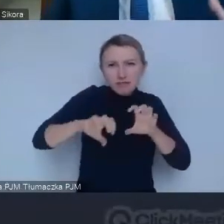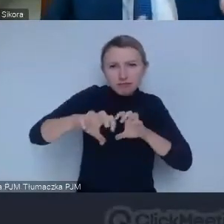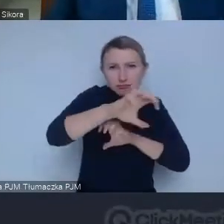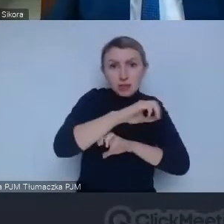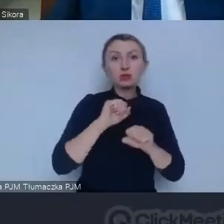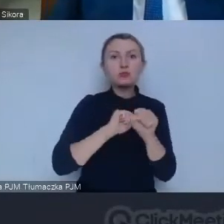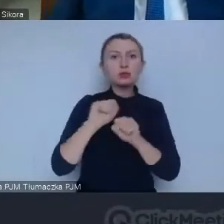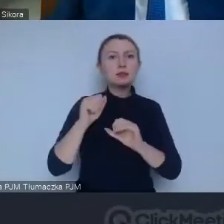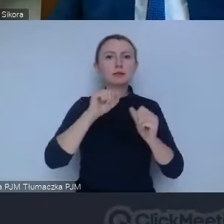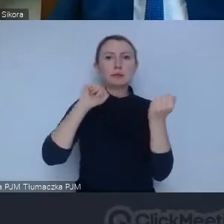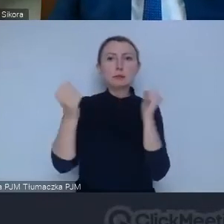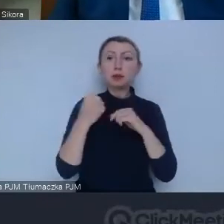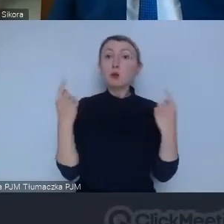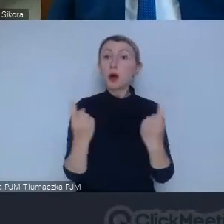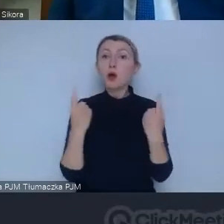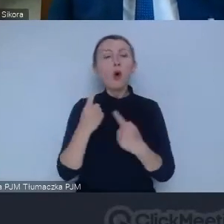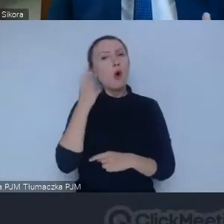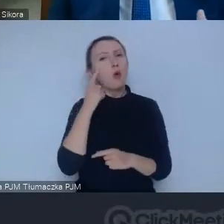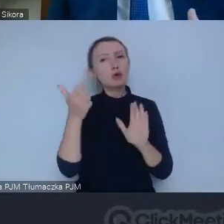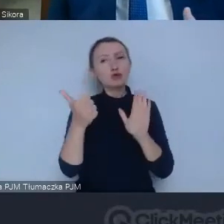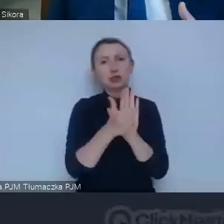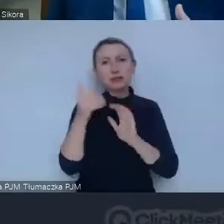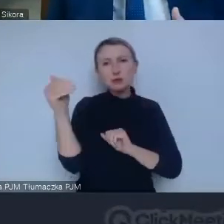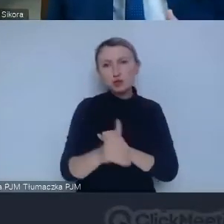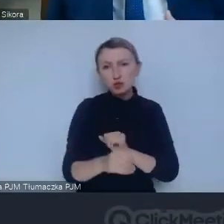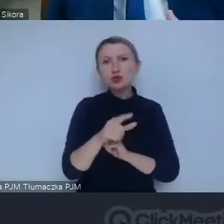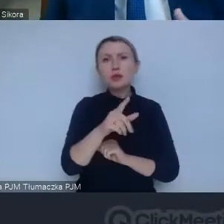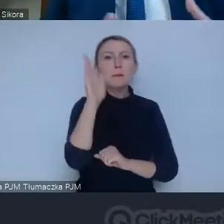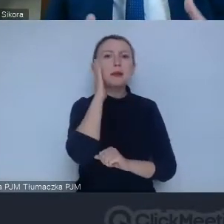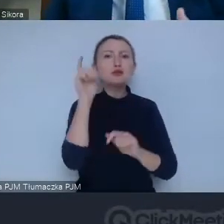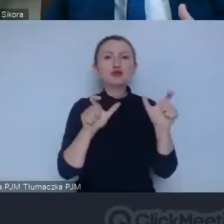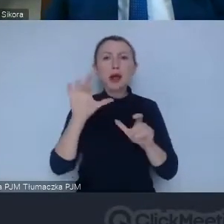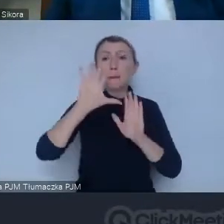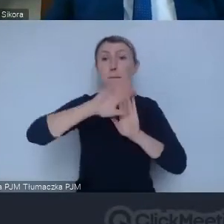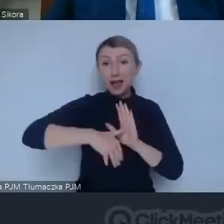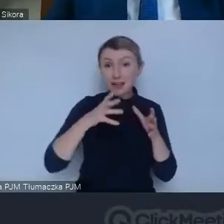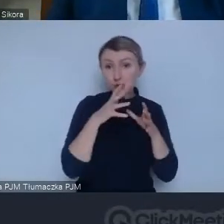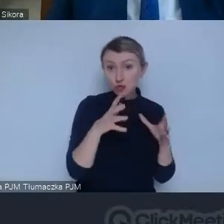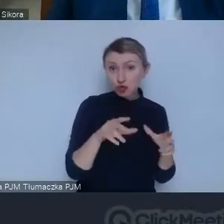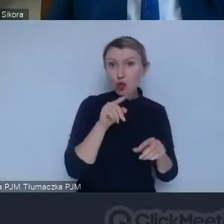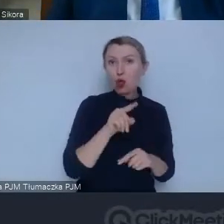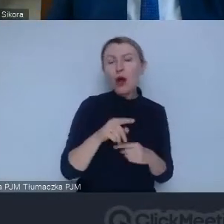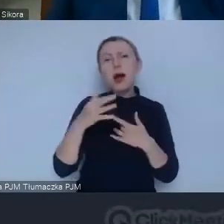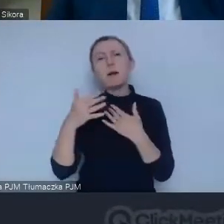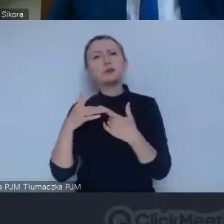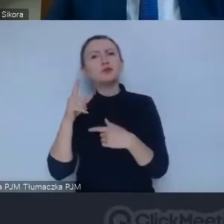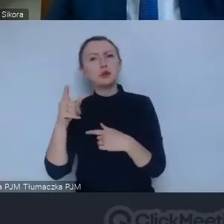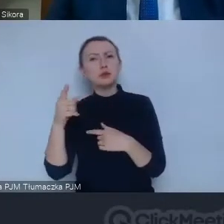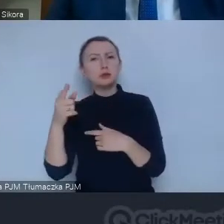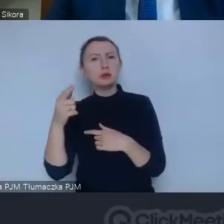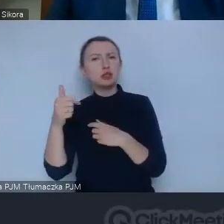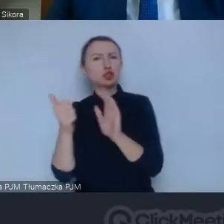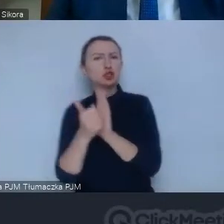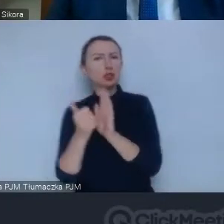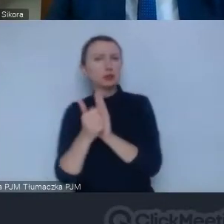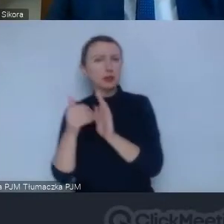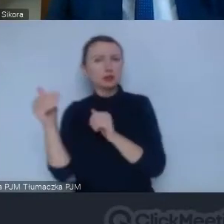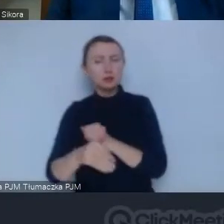że około 16 tysięcy mamy mieszkańców w mieście, a blisko ponad 16